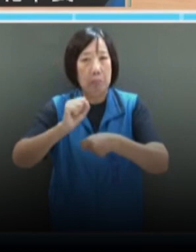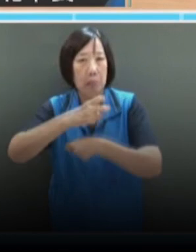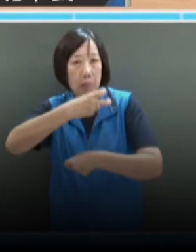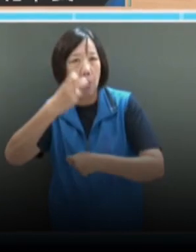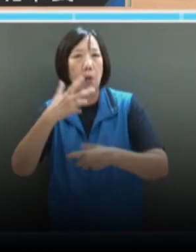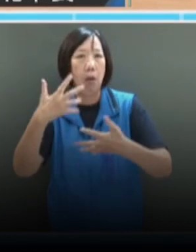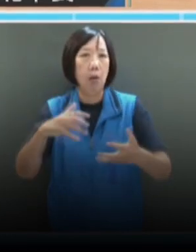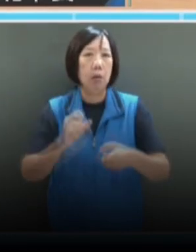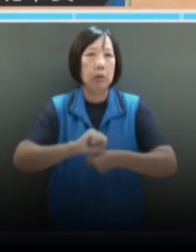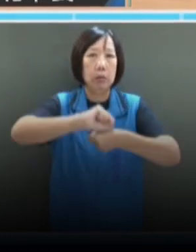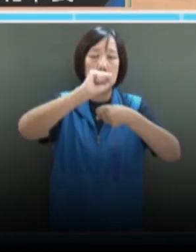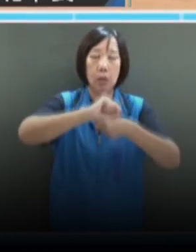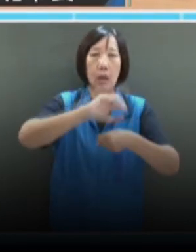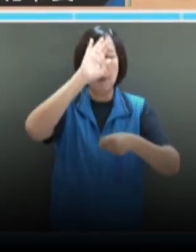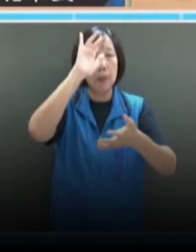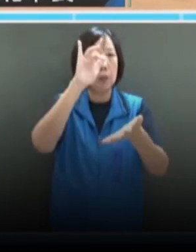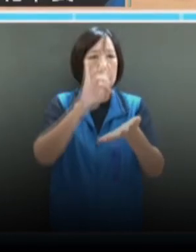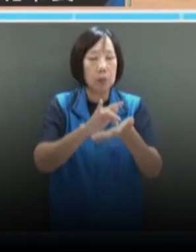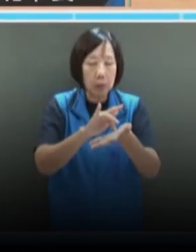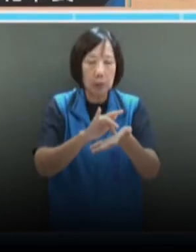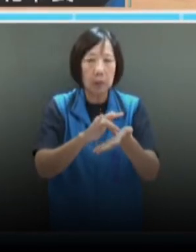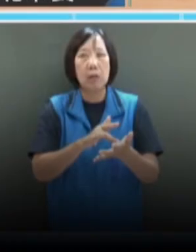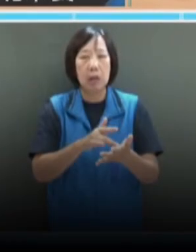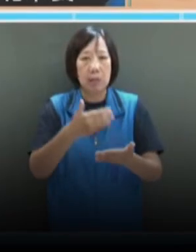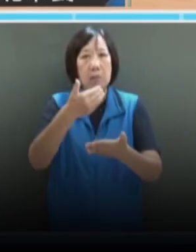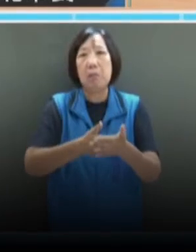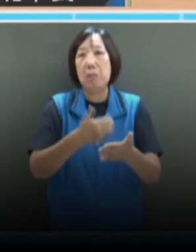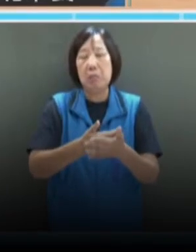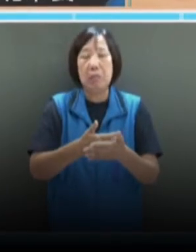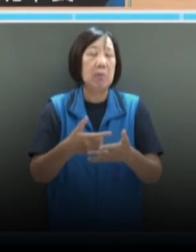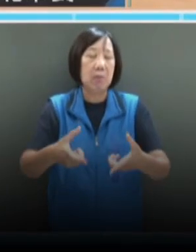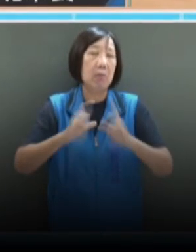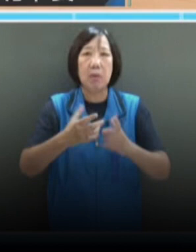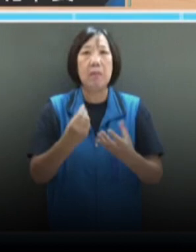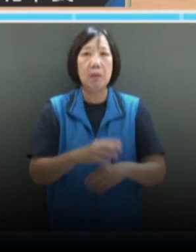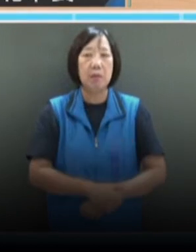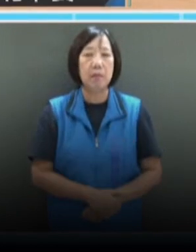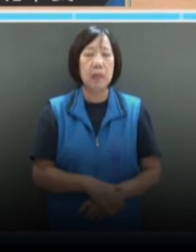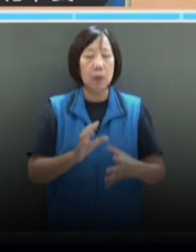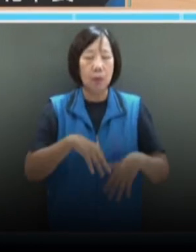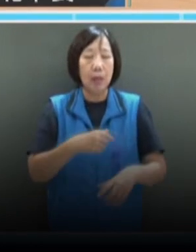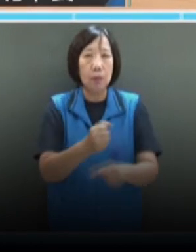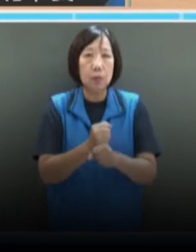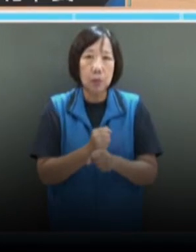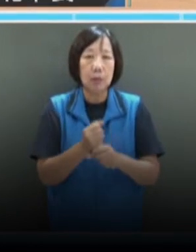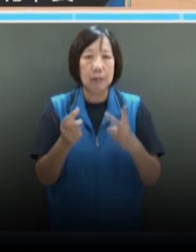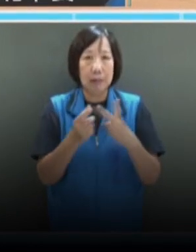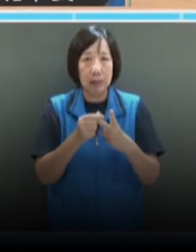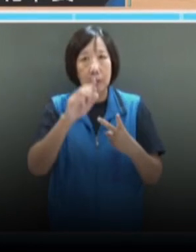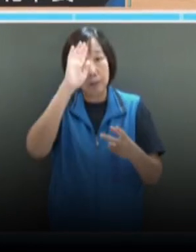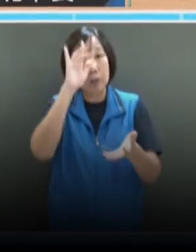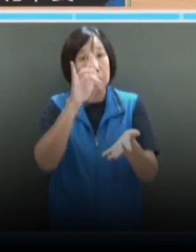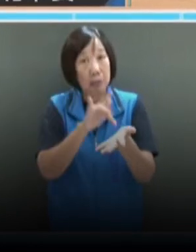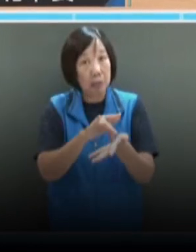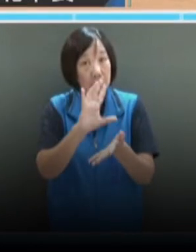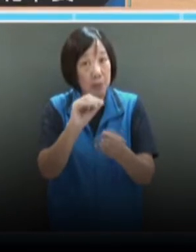高，第二波病毒依然没有挡住，所以我们一定要非常在意第二波变种病毒有